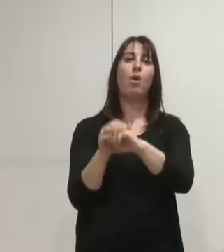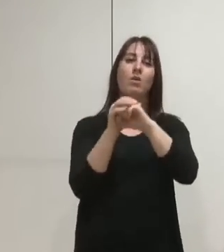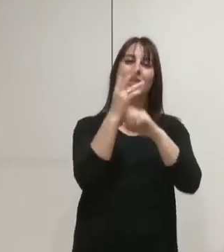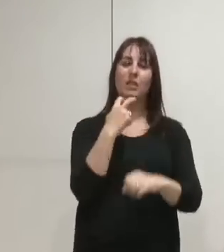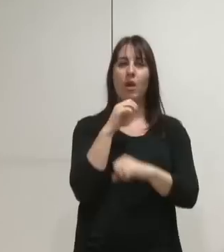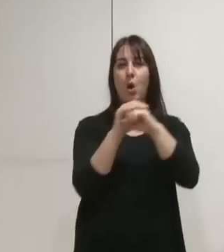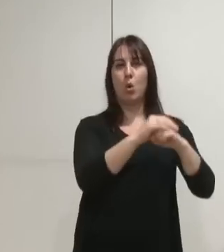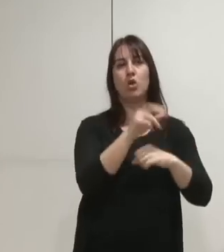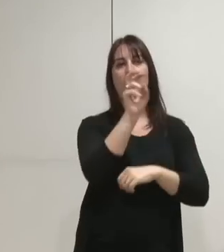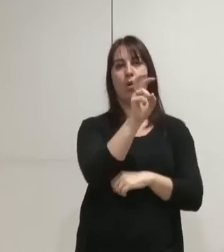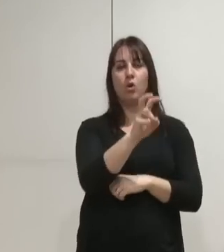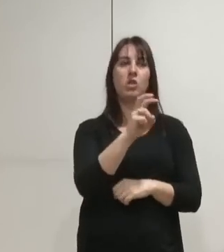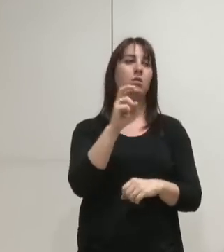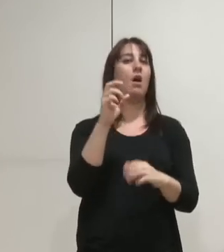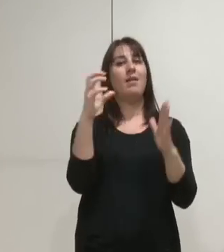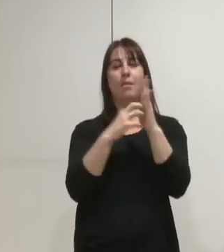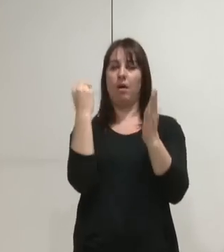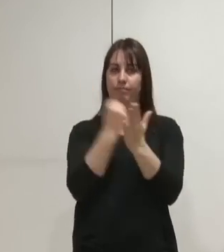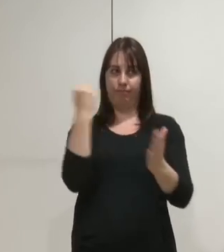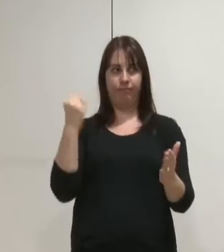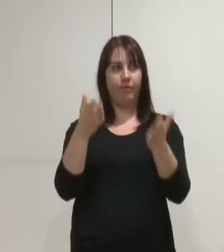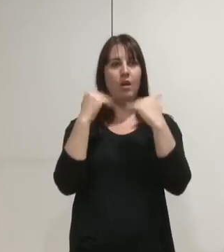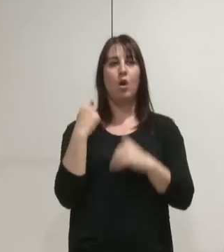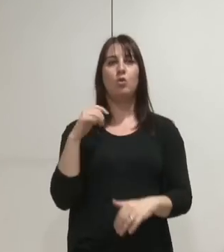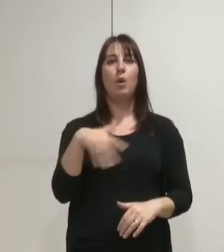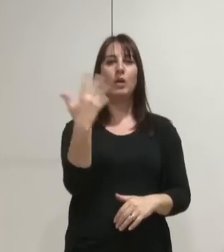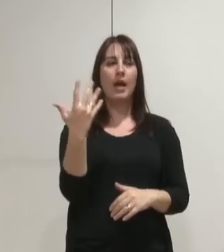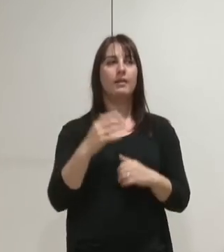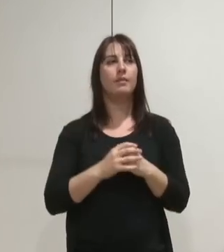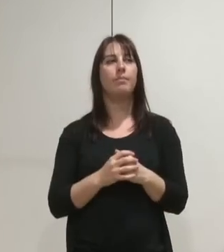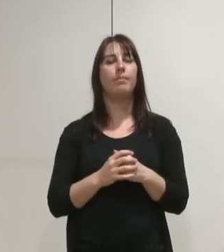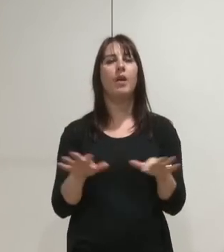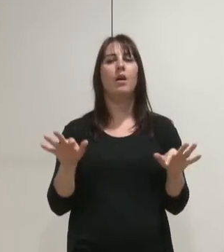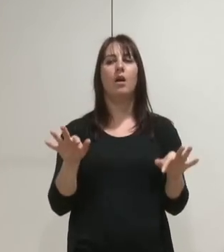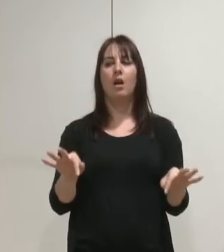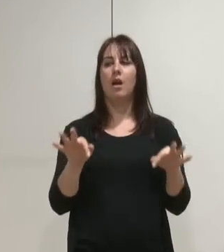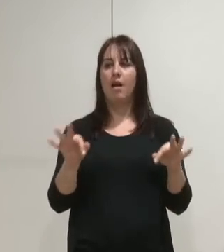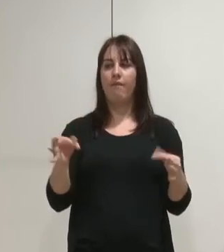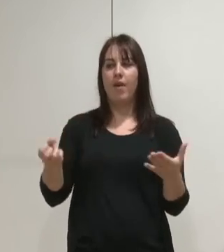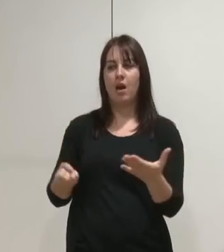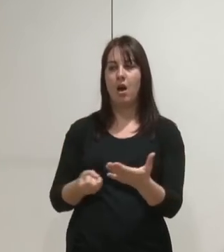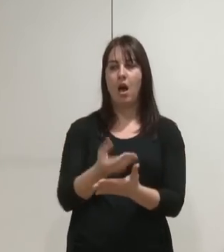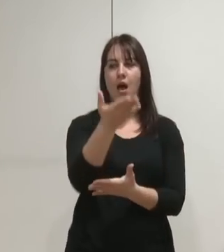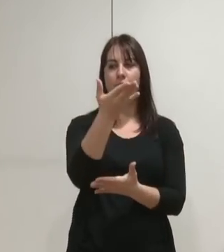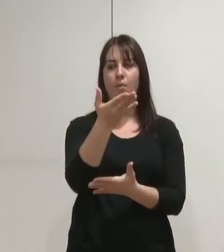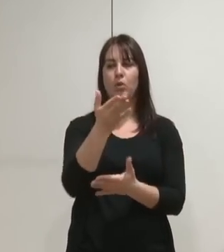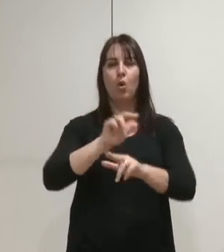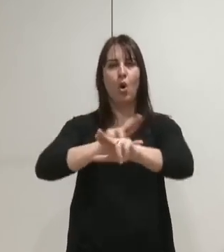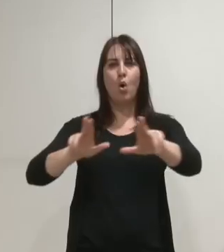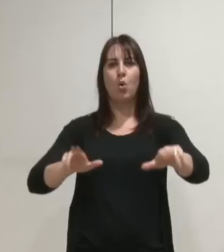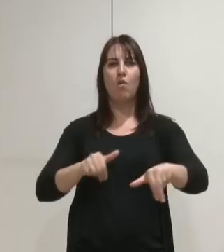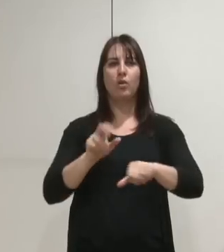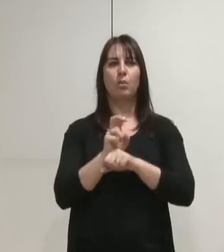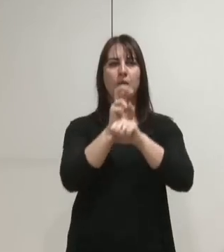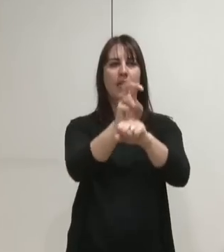écologistes délibération adoptée la délibération numéro 15 porte sur une information sur une convention de mise à